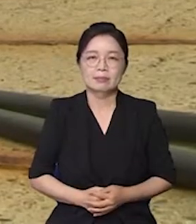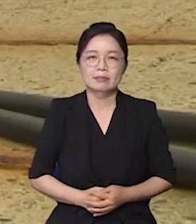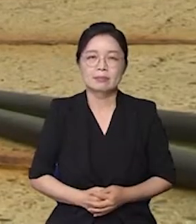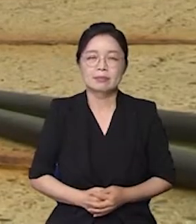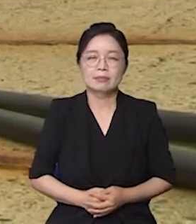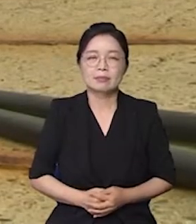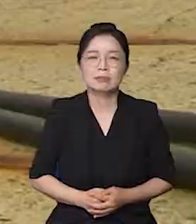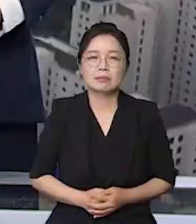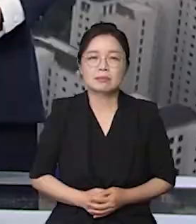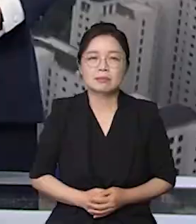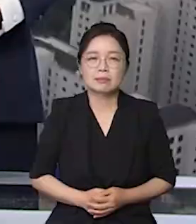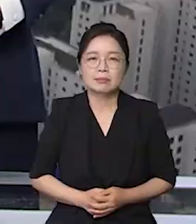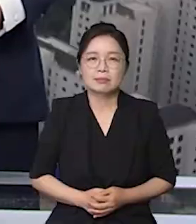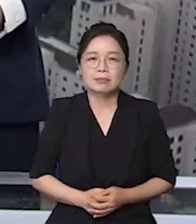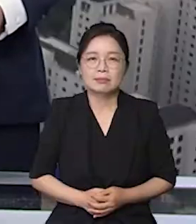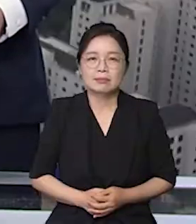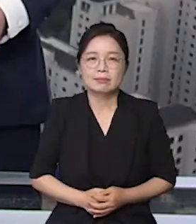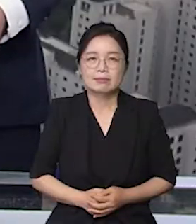구영슬입니다.